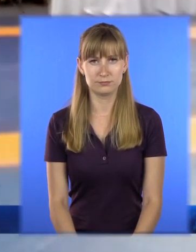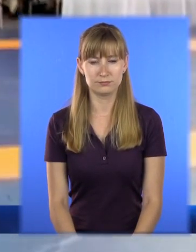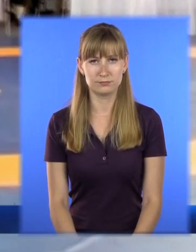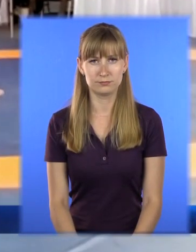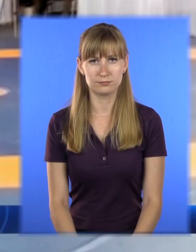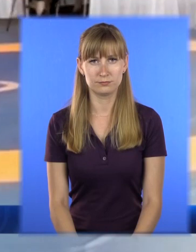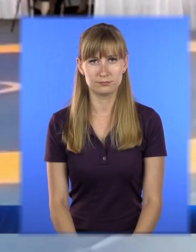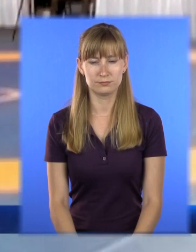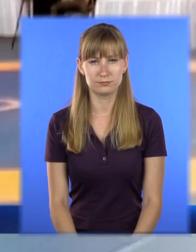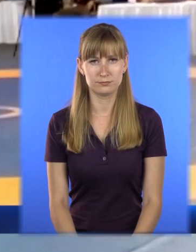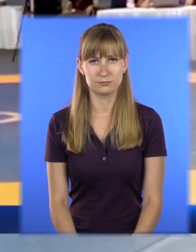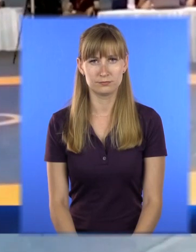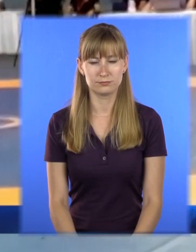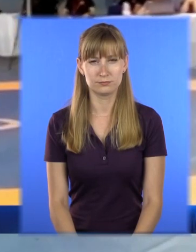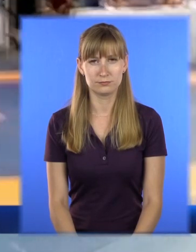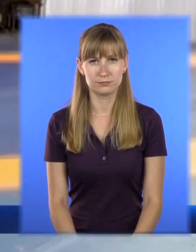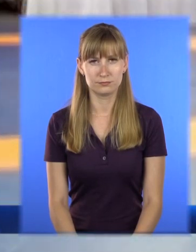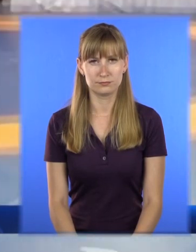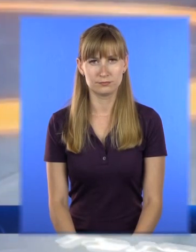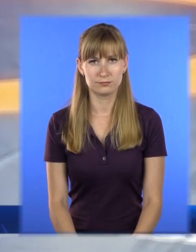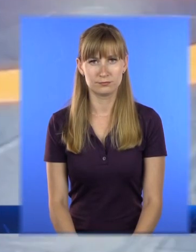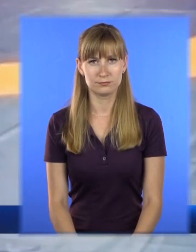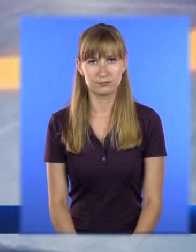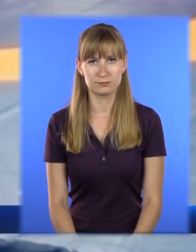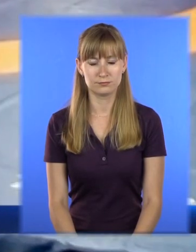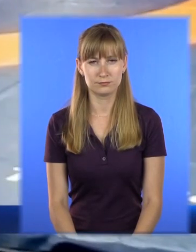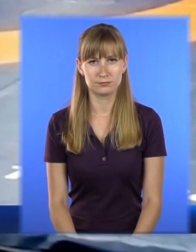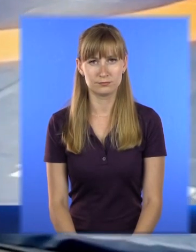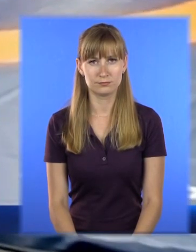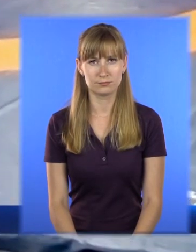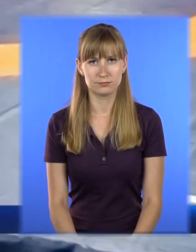Дальше! Есть 2 балла, есть 2 балла!